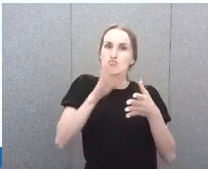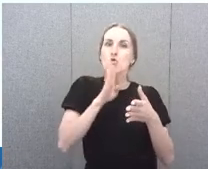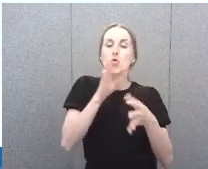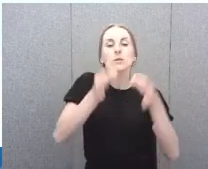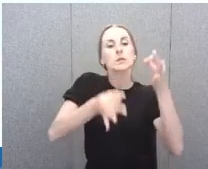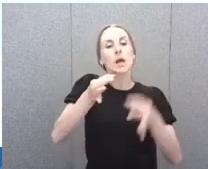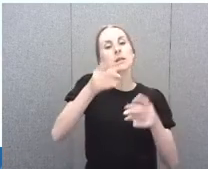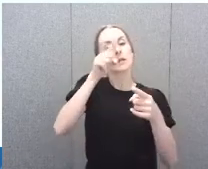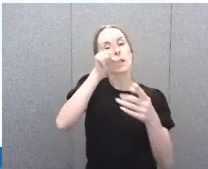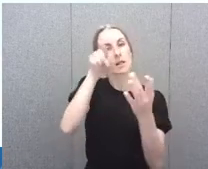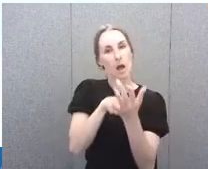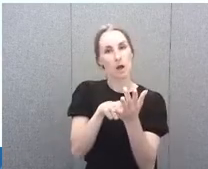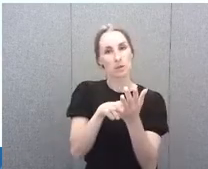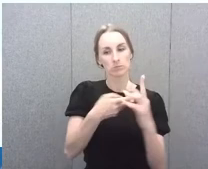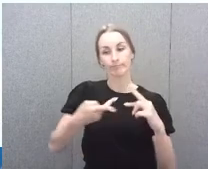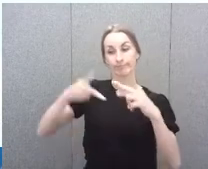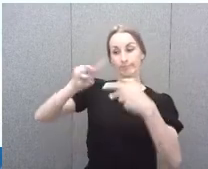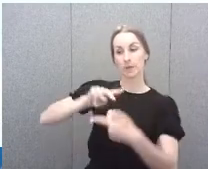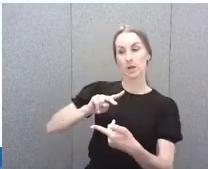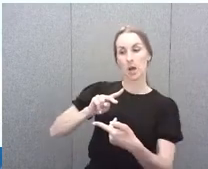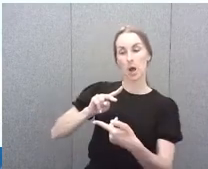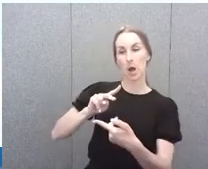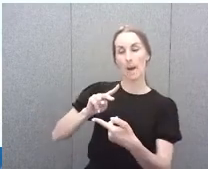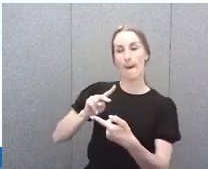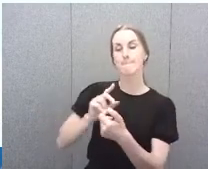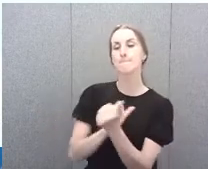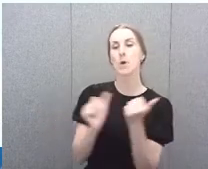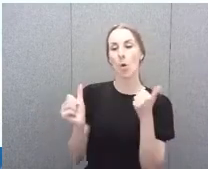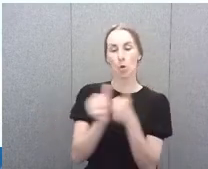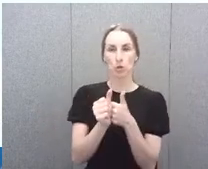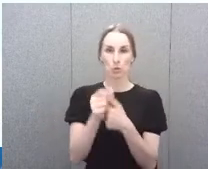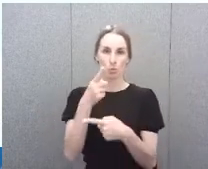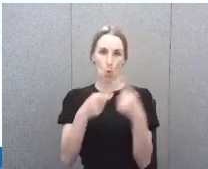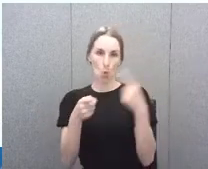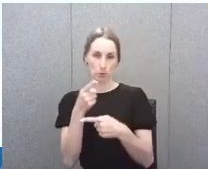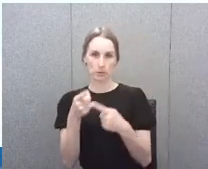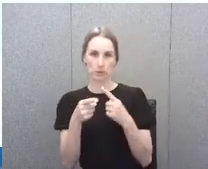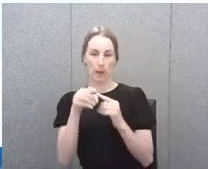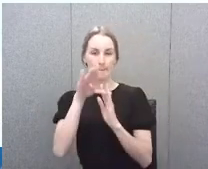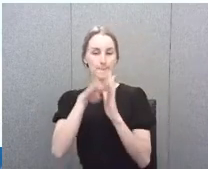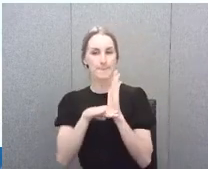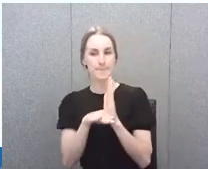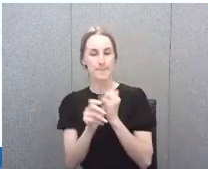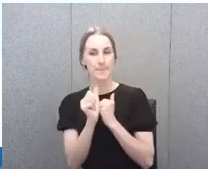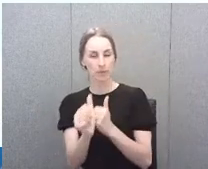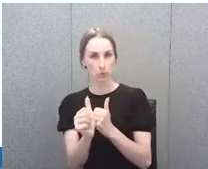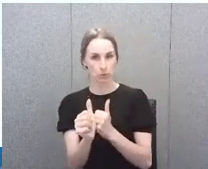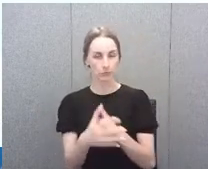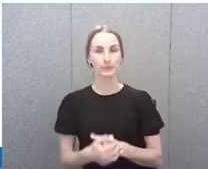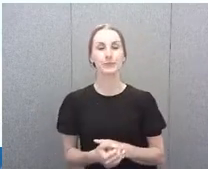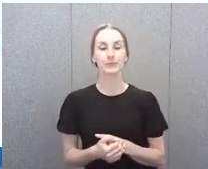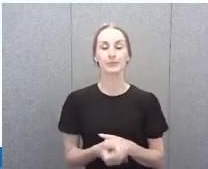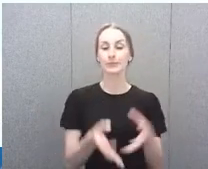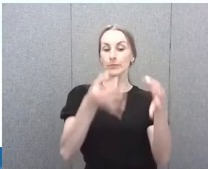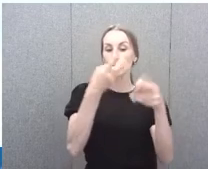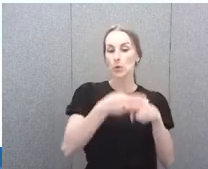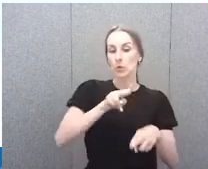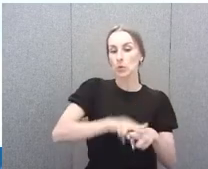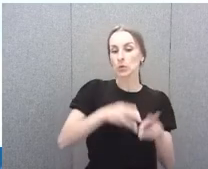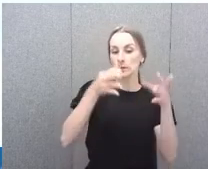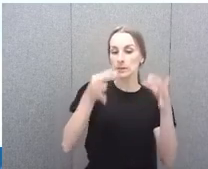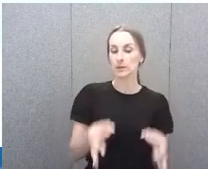ждать десятилетиями, чтобы вопросы женщин стали приоритетом в политической повестке. И именно